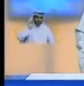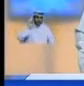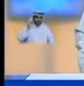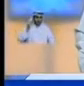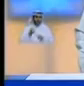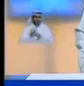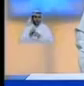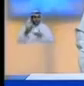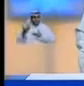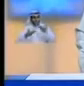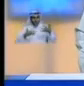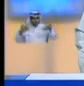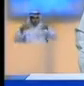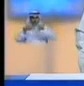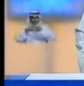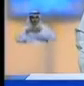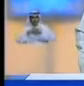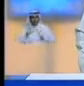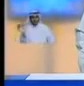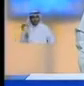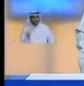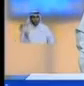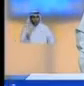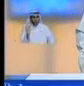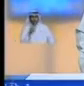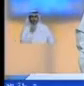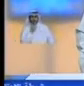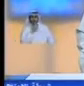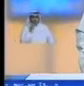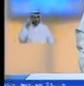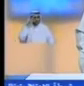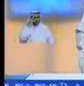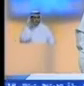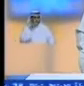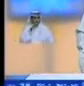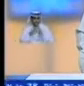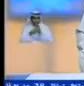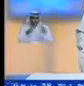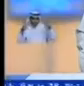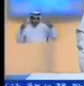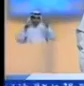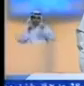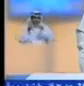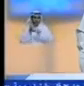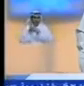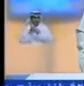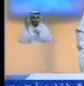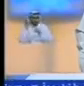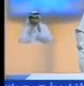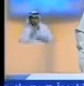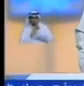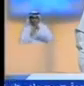التنسيق البرلماني والعلاقات الخارجية في مقر مجلس الشورى بمدينة الرياض بهدف تطوير وتفعيل